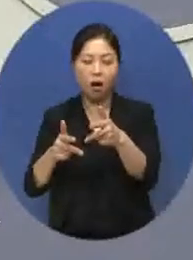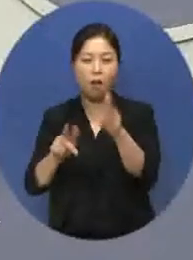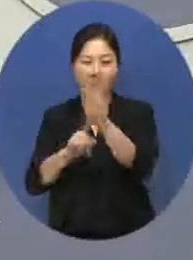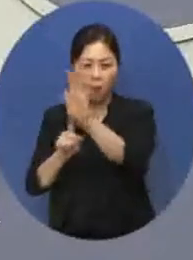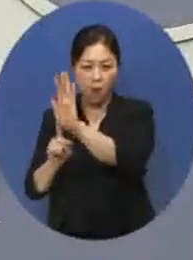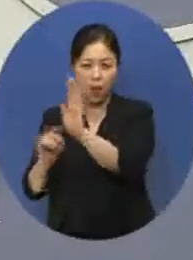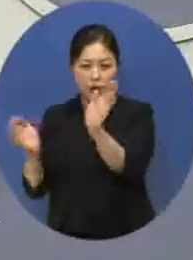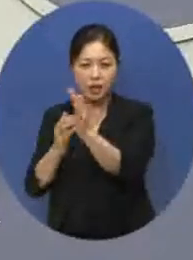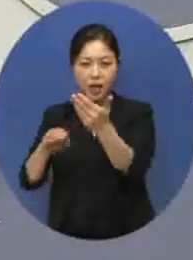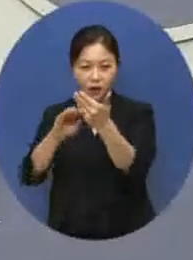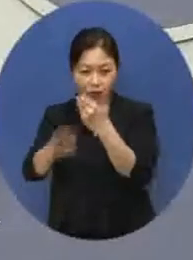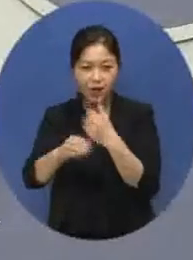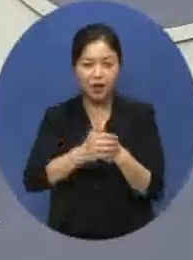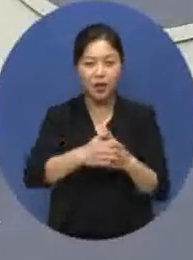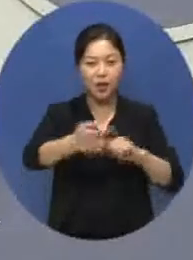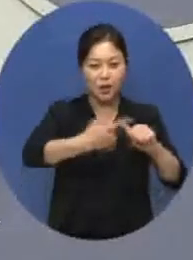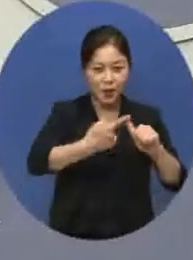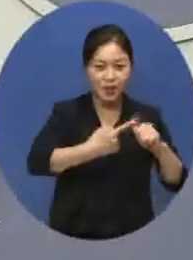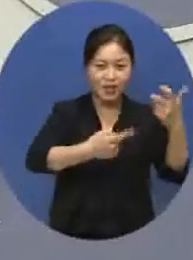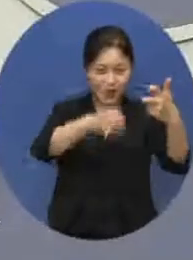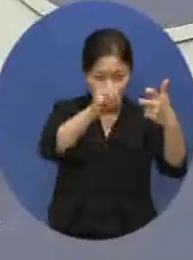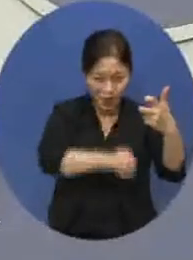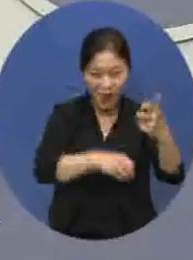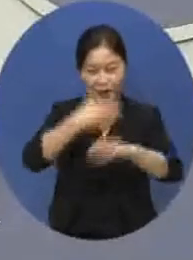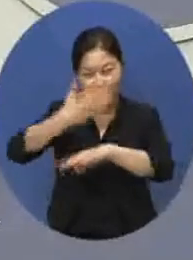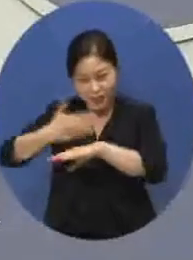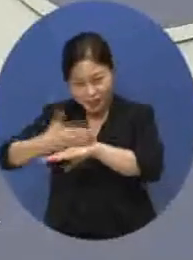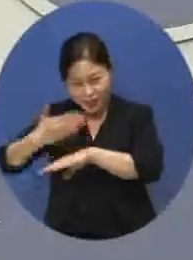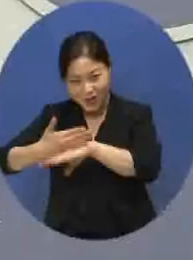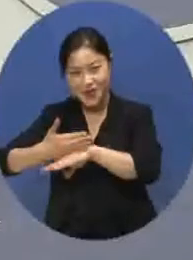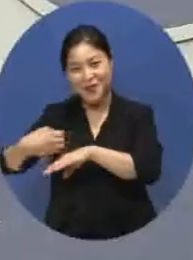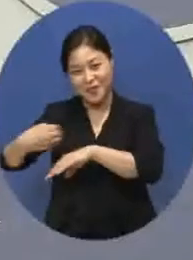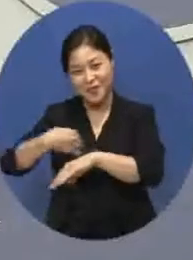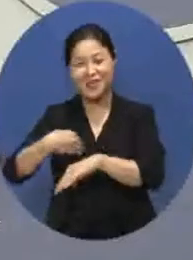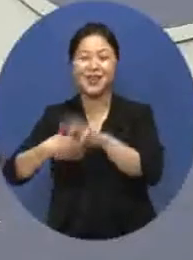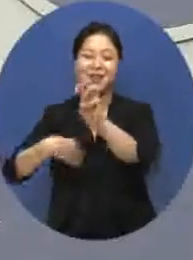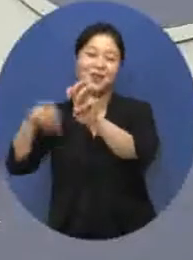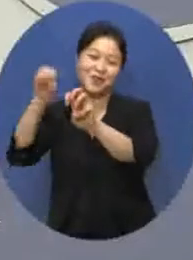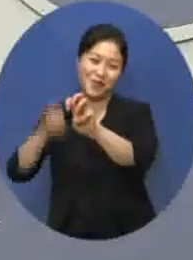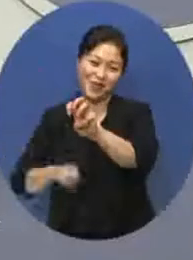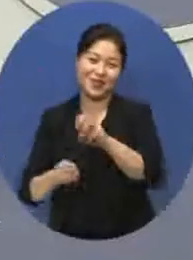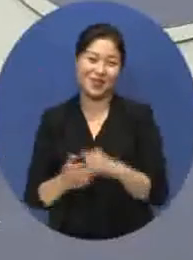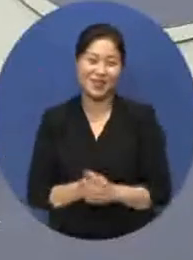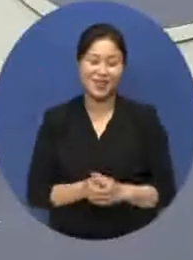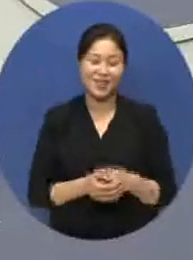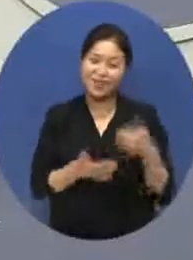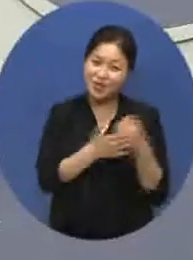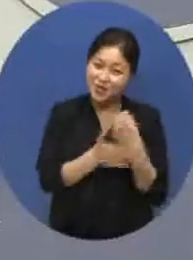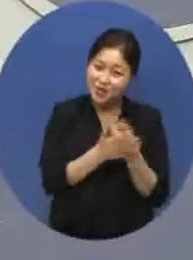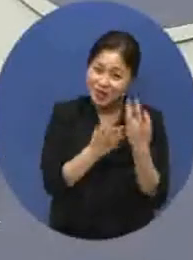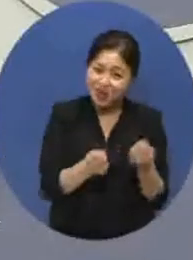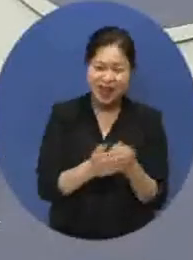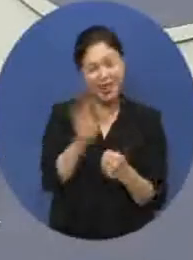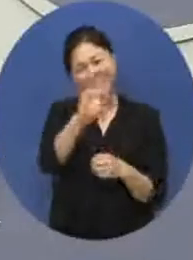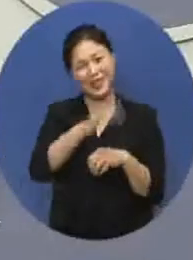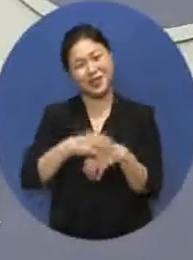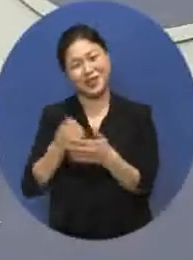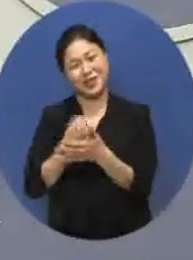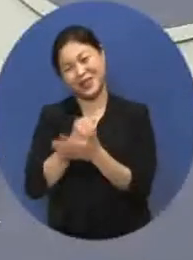여기 70% 고맙다는 인사가 30% 섭섭한 분이 많이 계시죠. 근데 섭섭할 건 없는